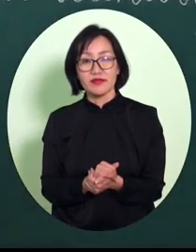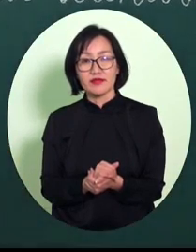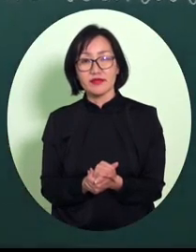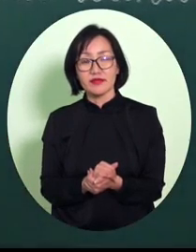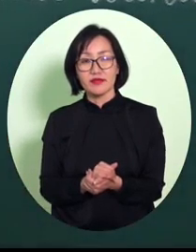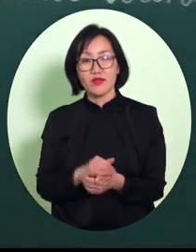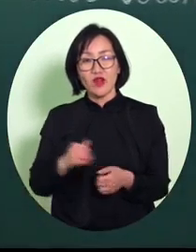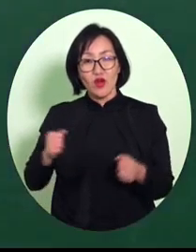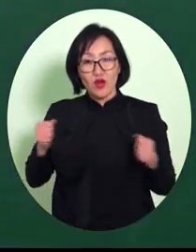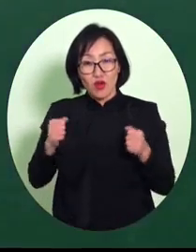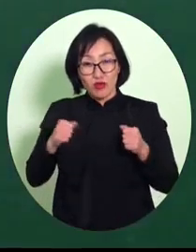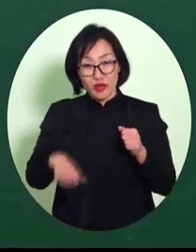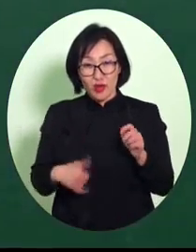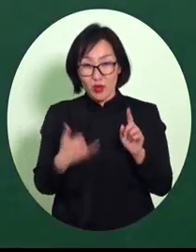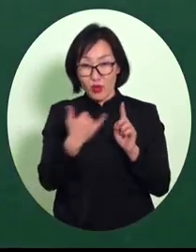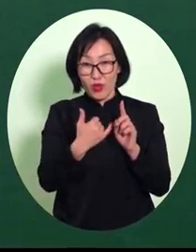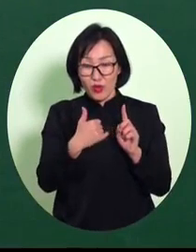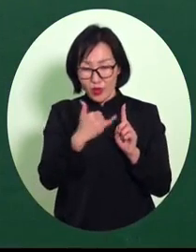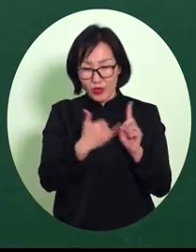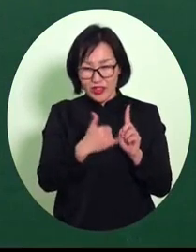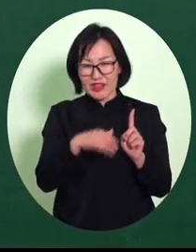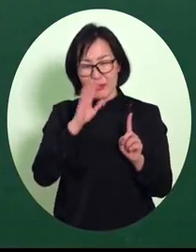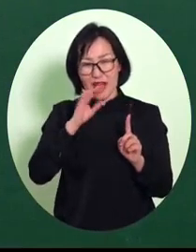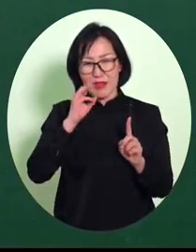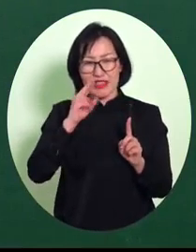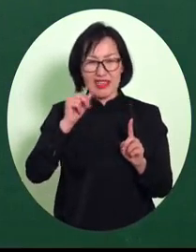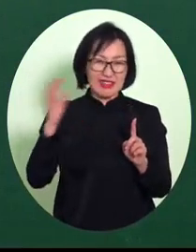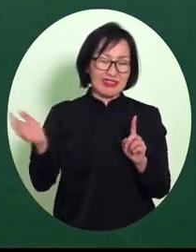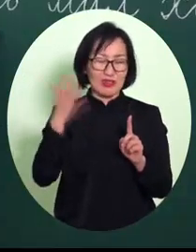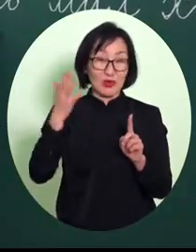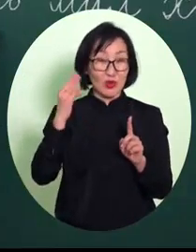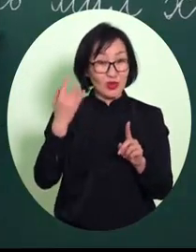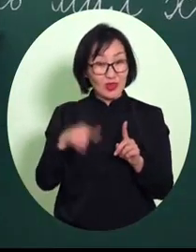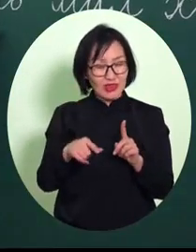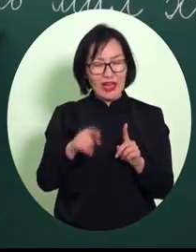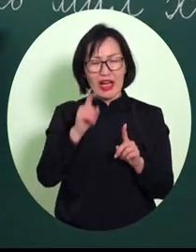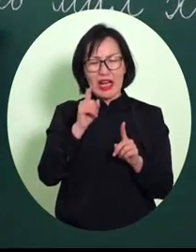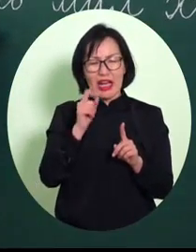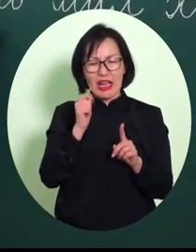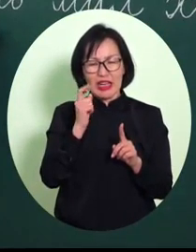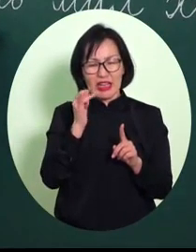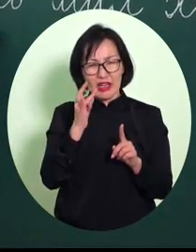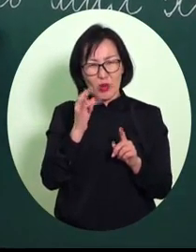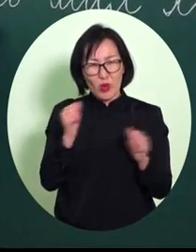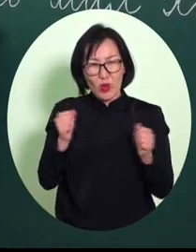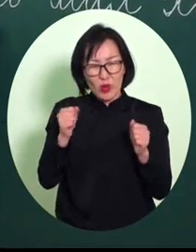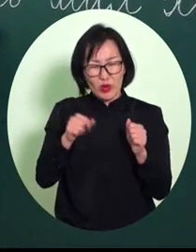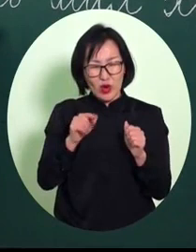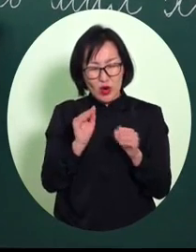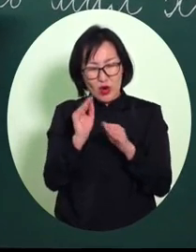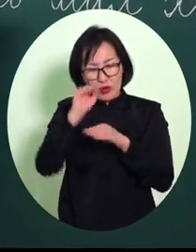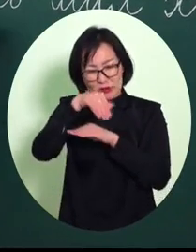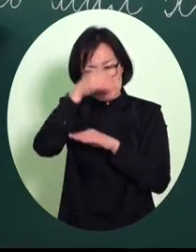За мөн өвлийн хахир хатуун өвөл байдаг. Зарим нэг цастай, цудтай үйл үүдэг тий. Тэр хахир хатуун